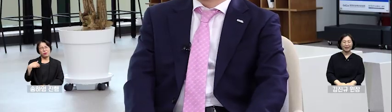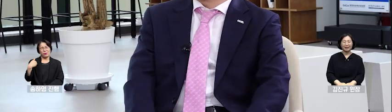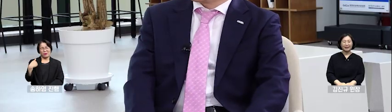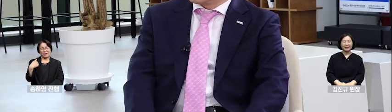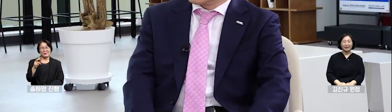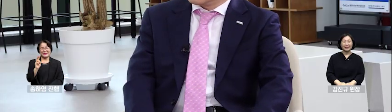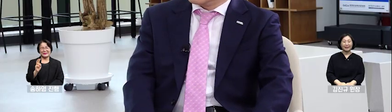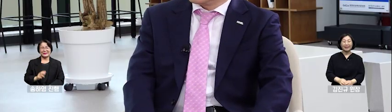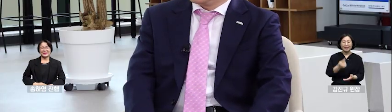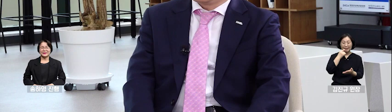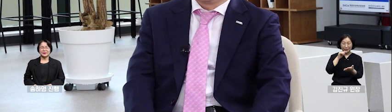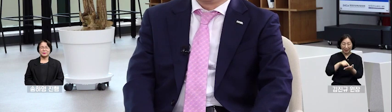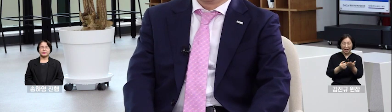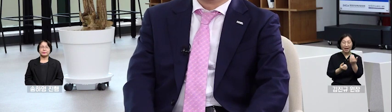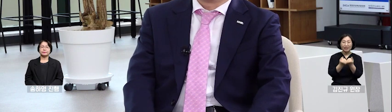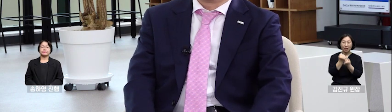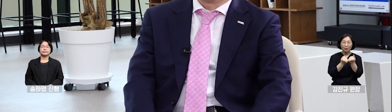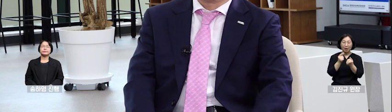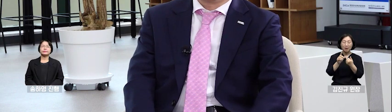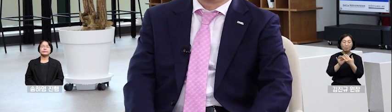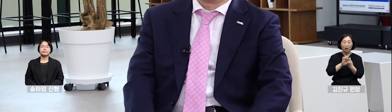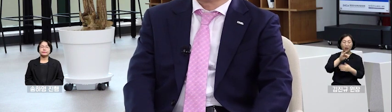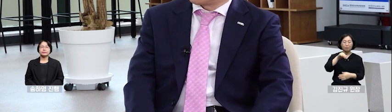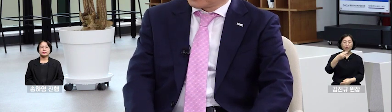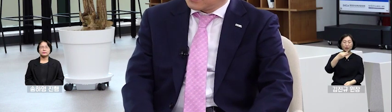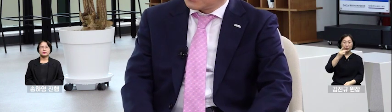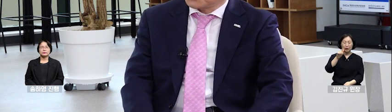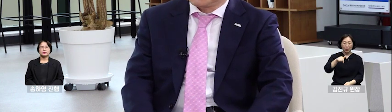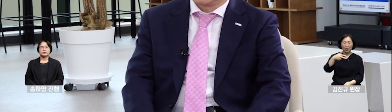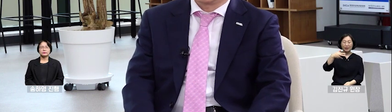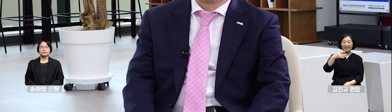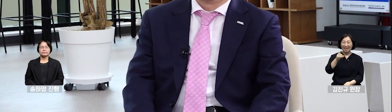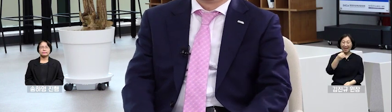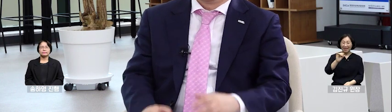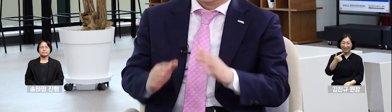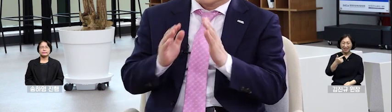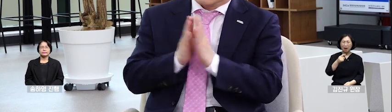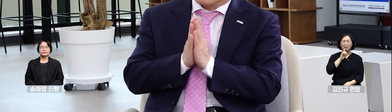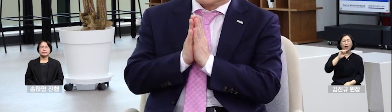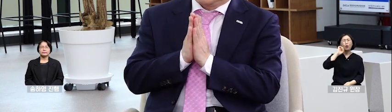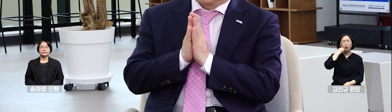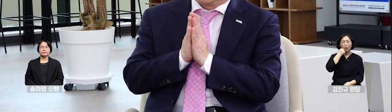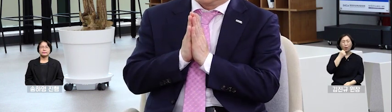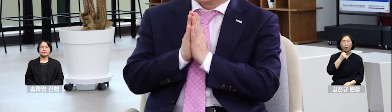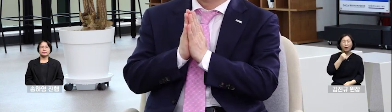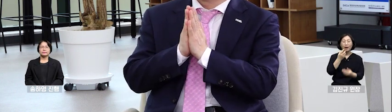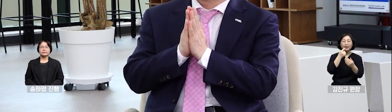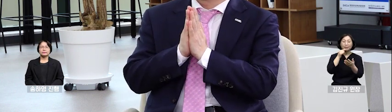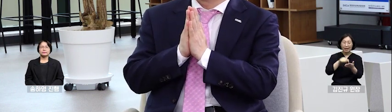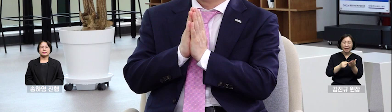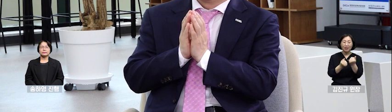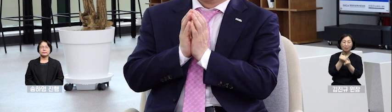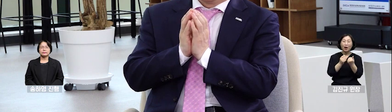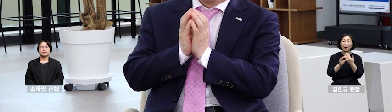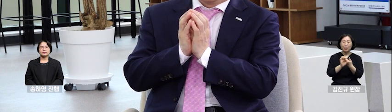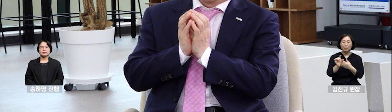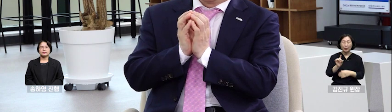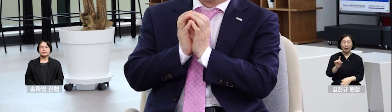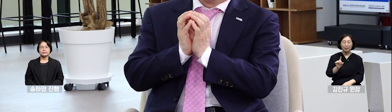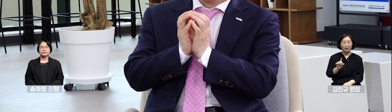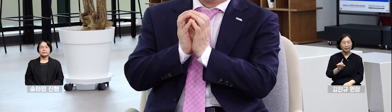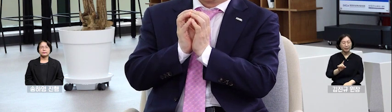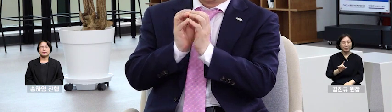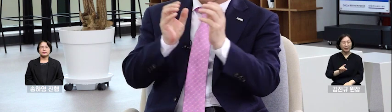그냥 좀 쉽게 설명을 드리면 에러 체인 이란 말이 좀 어렵긴 하죠 그러니까 이제 쉽게 설명드리면 이렇게 한 될 것 같습니다